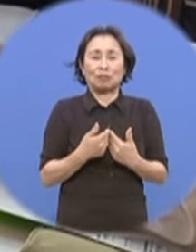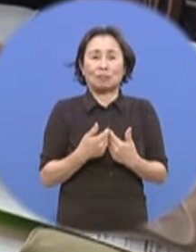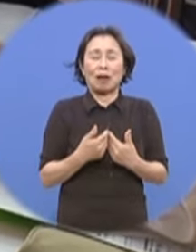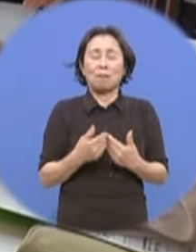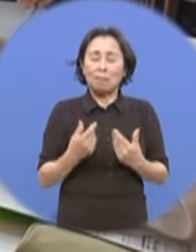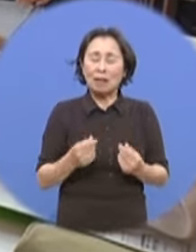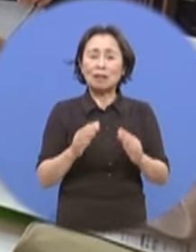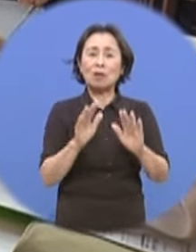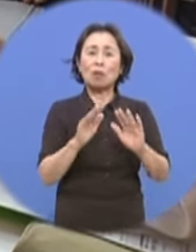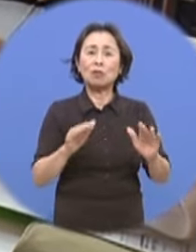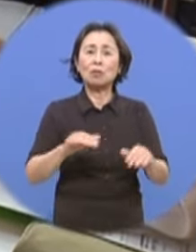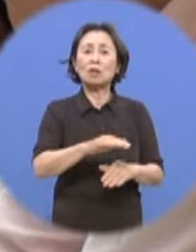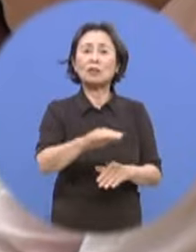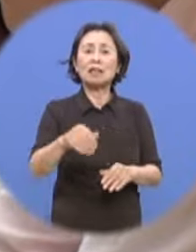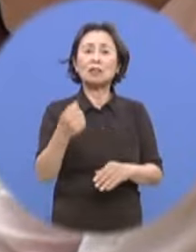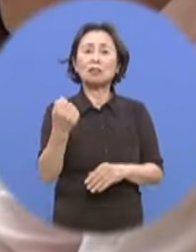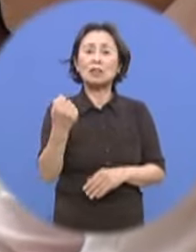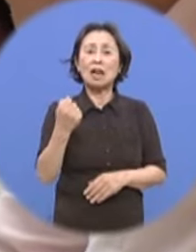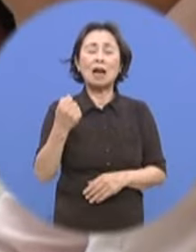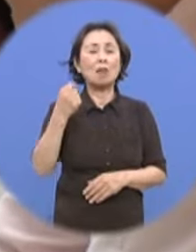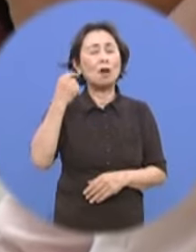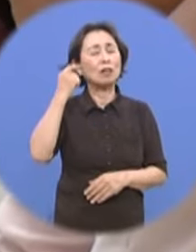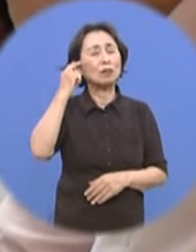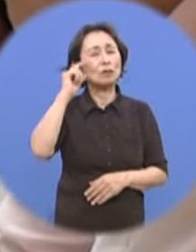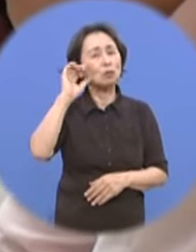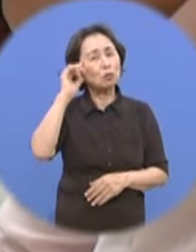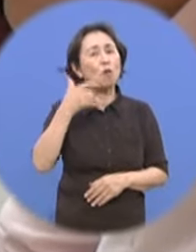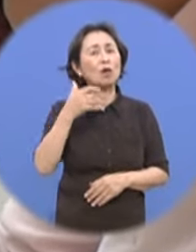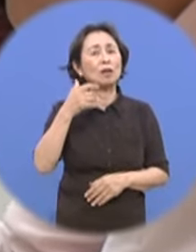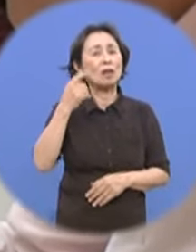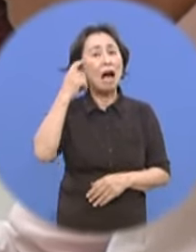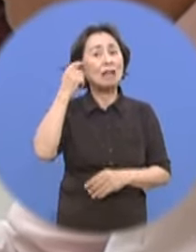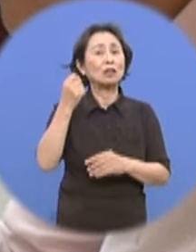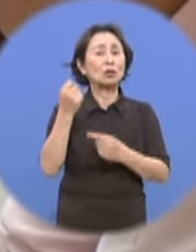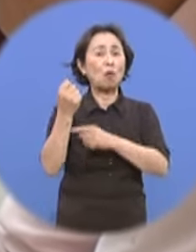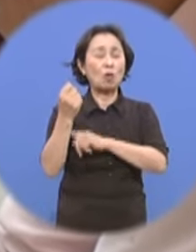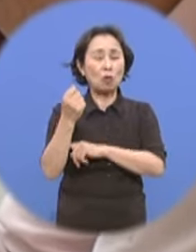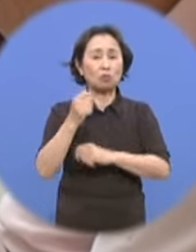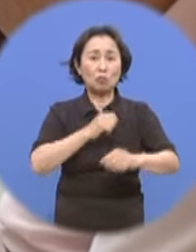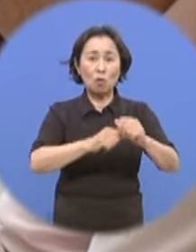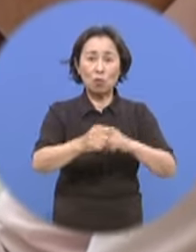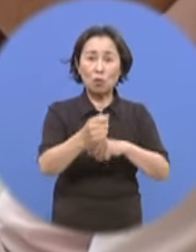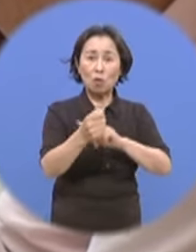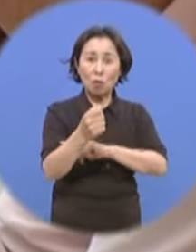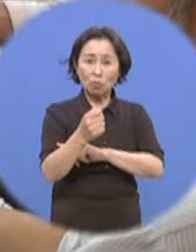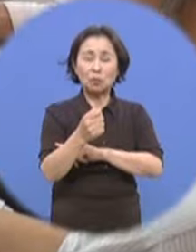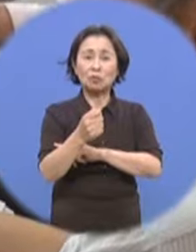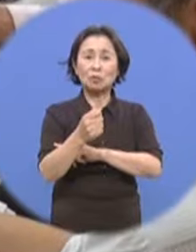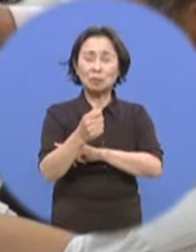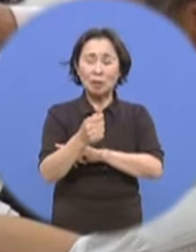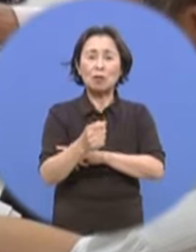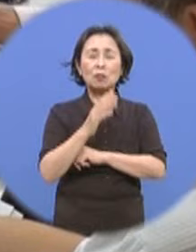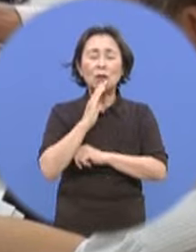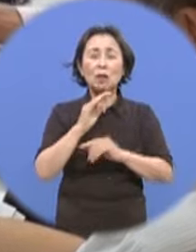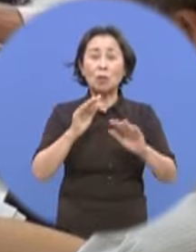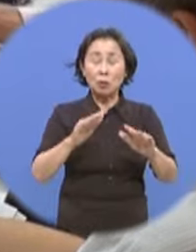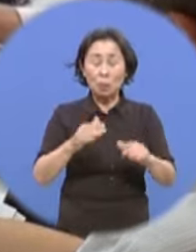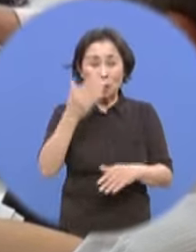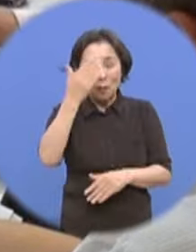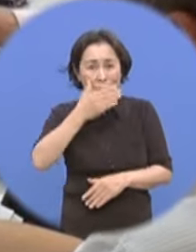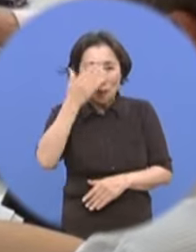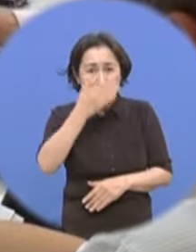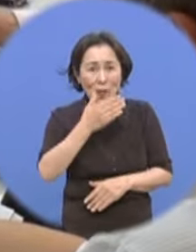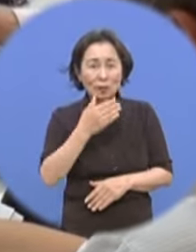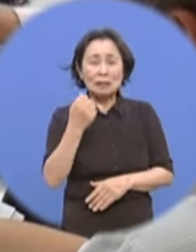の力ってもうすごいなって発想力行動力本当に子供たちは目を見張るほど